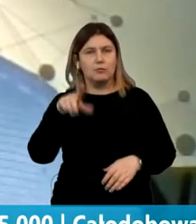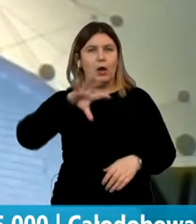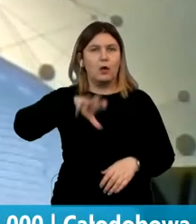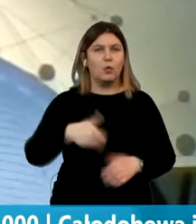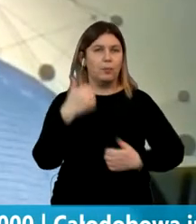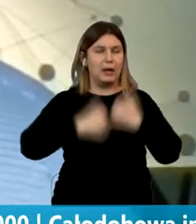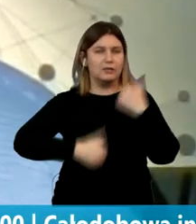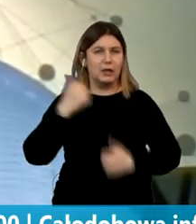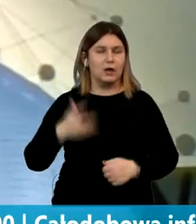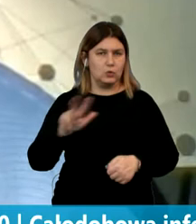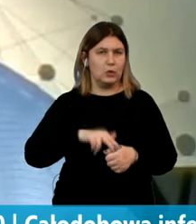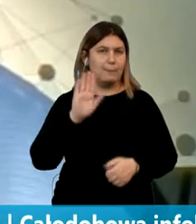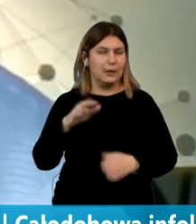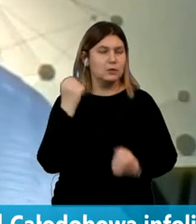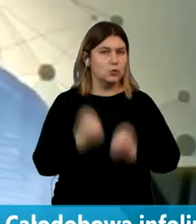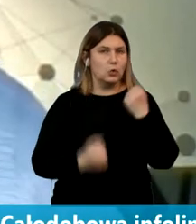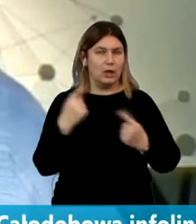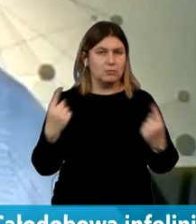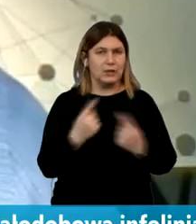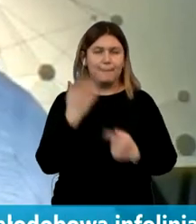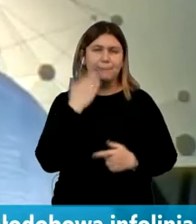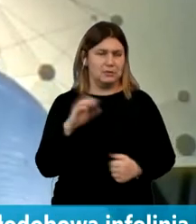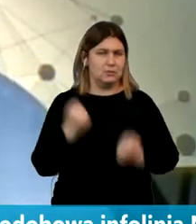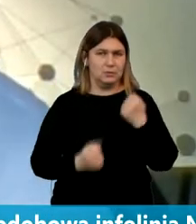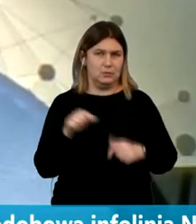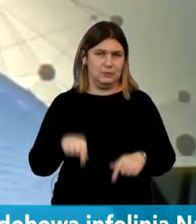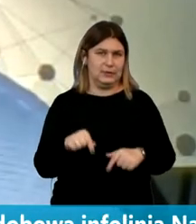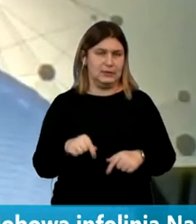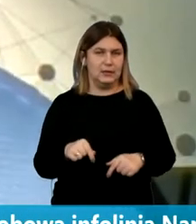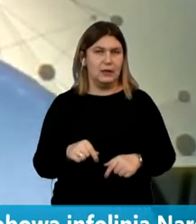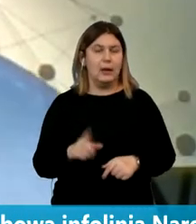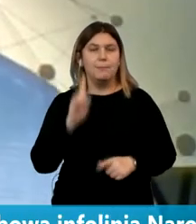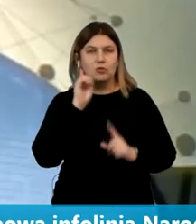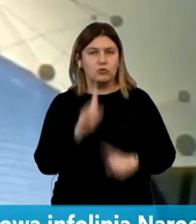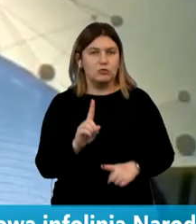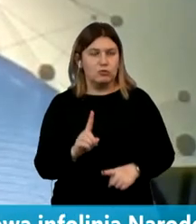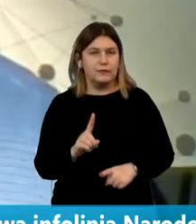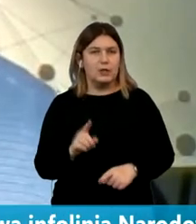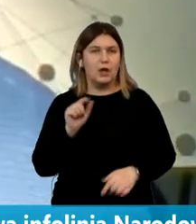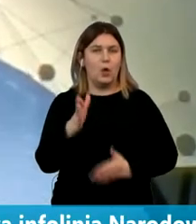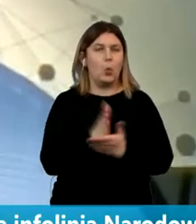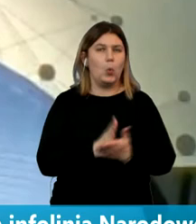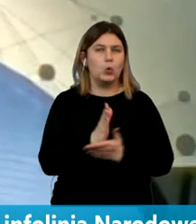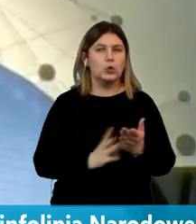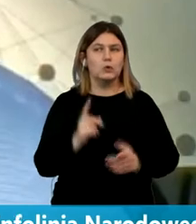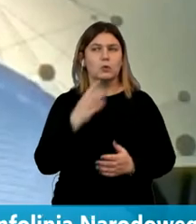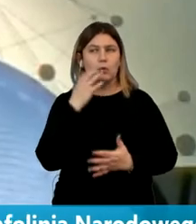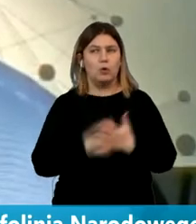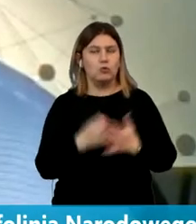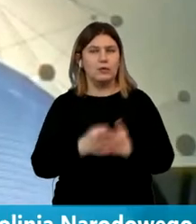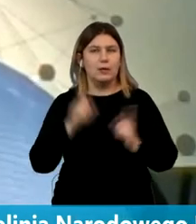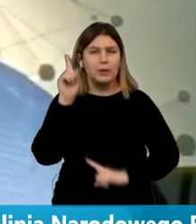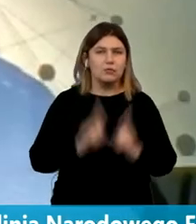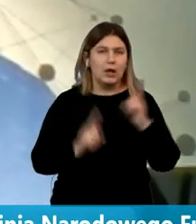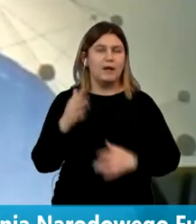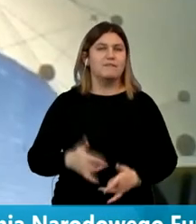zawodowa, która też jest w trudnej sytuacji, nawet bardzo trudnej w tej chwili, bo rzeczywiście z tych usług korzystamy rzadziej, zresztą wiele